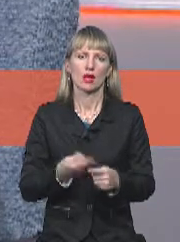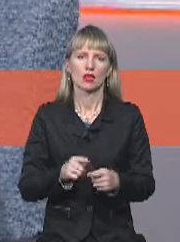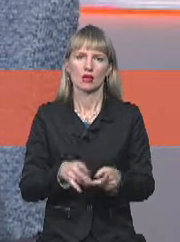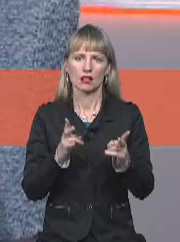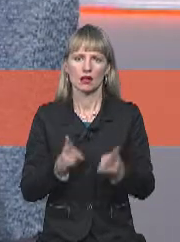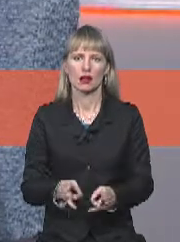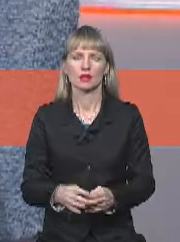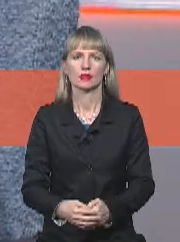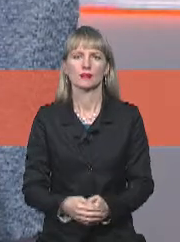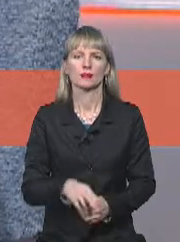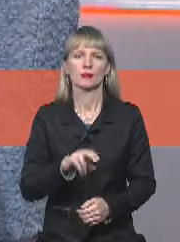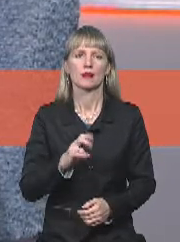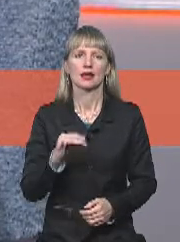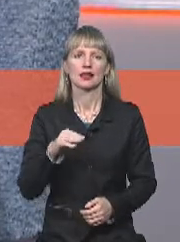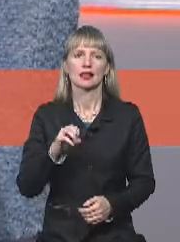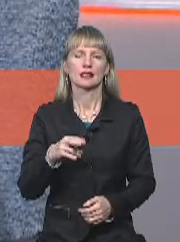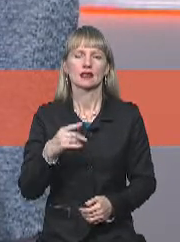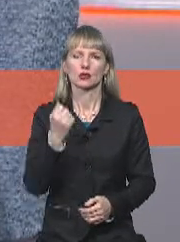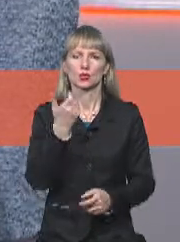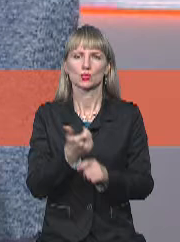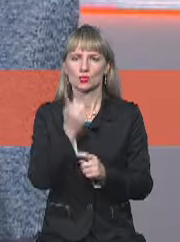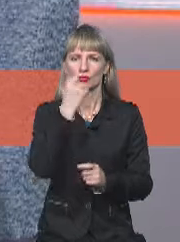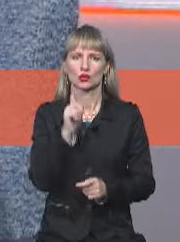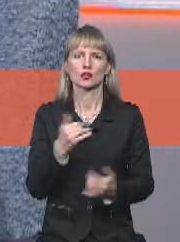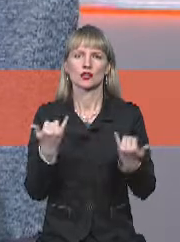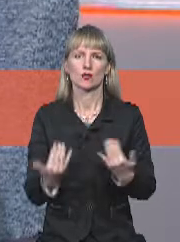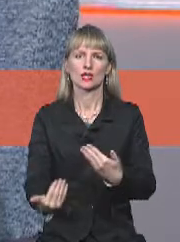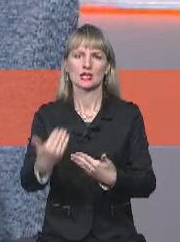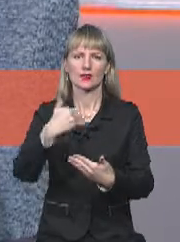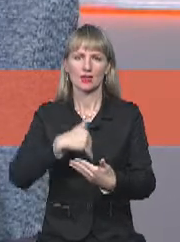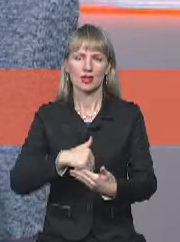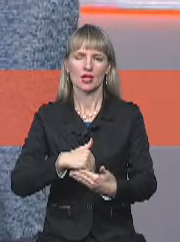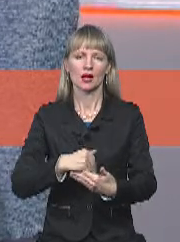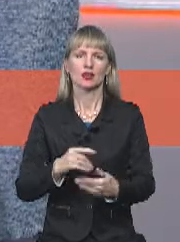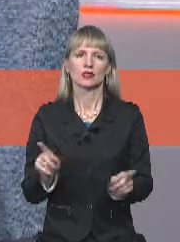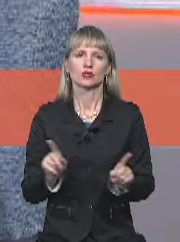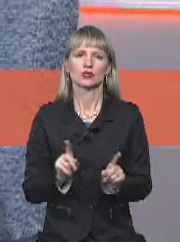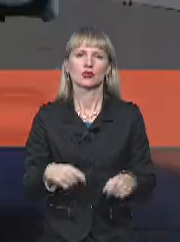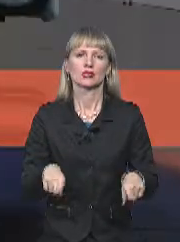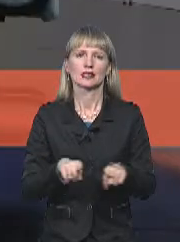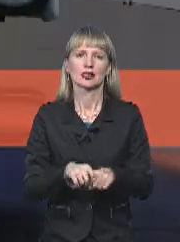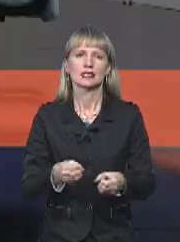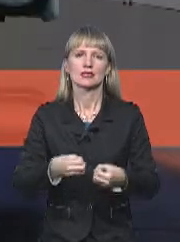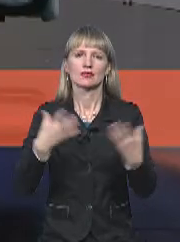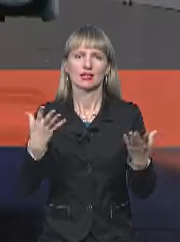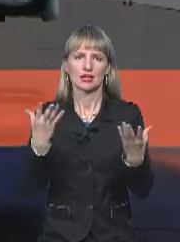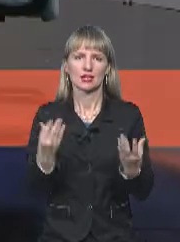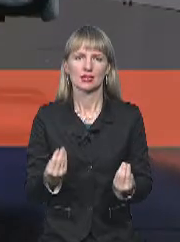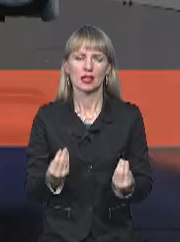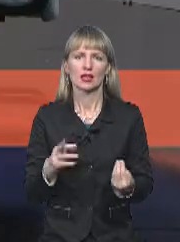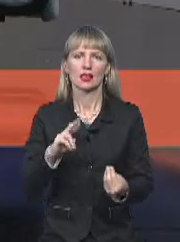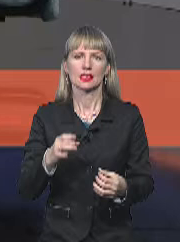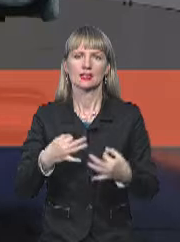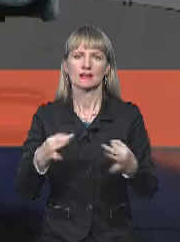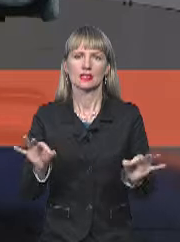трагедії. Пані Тетяна, я вам дуже вдячна, що ви сьогодні до нас завітали, що такий світлий день, як звільнення